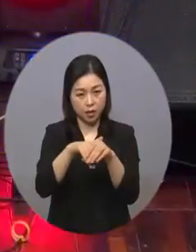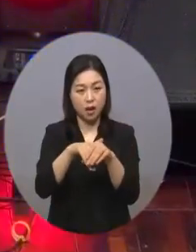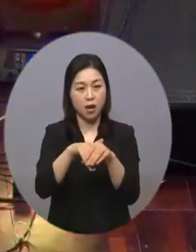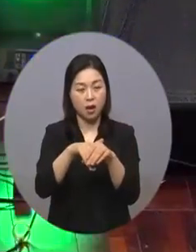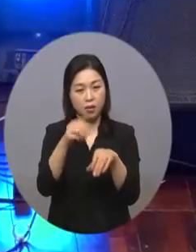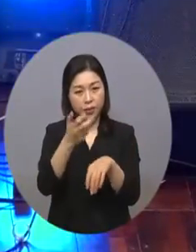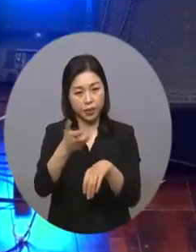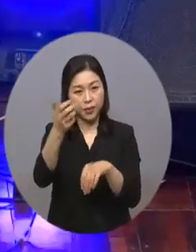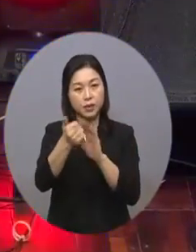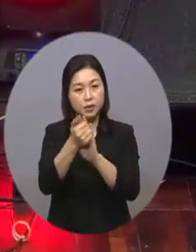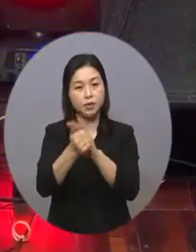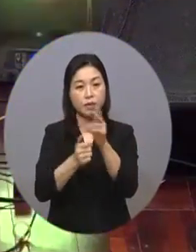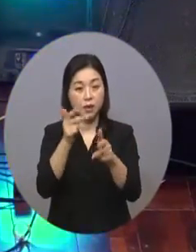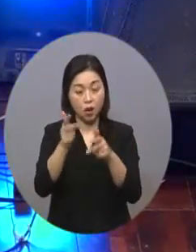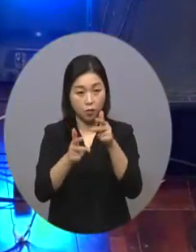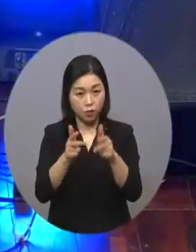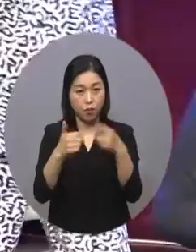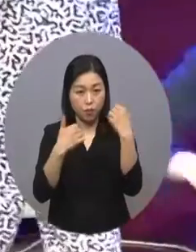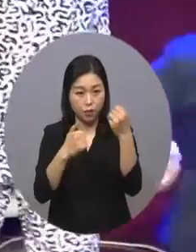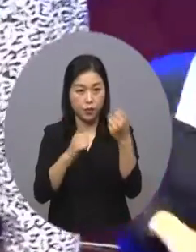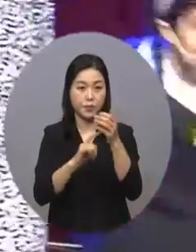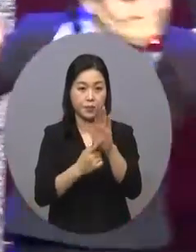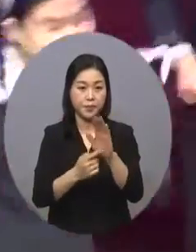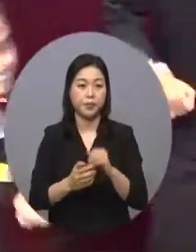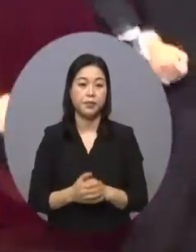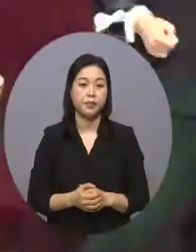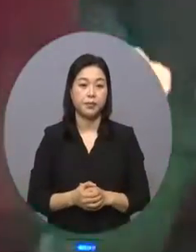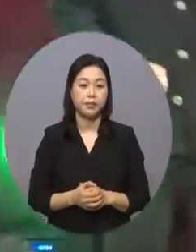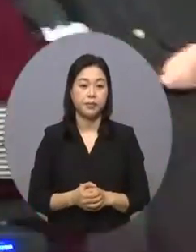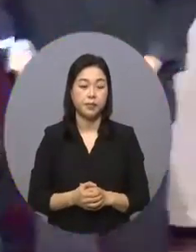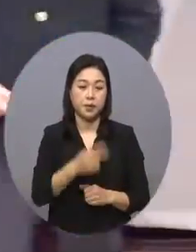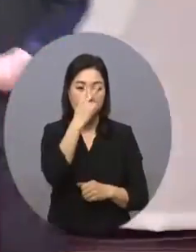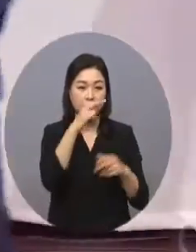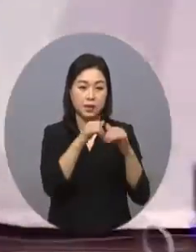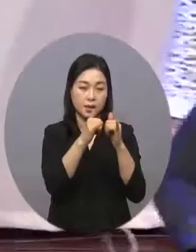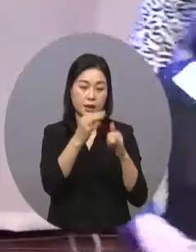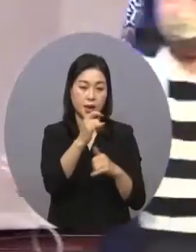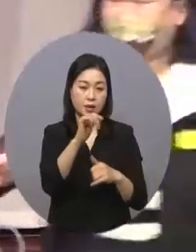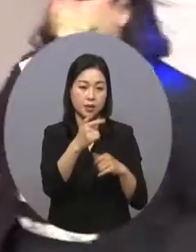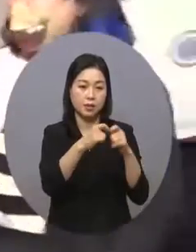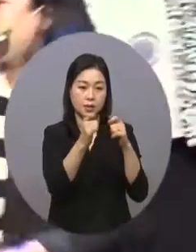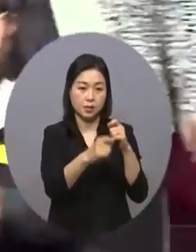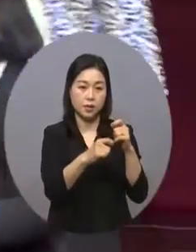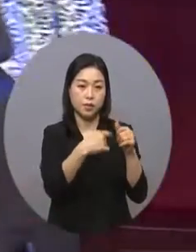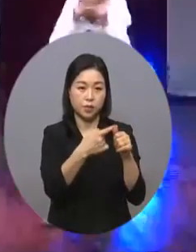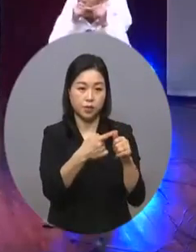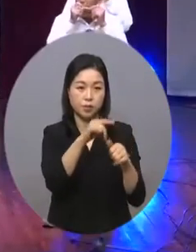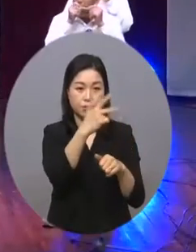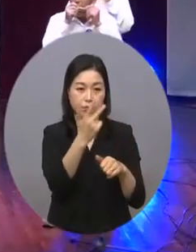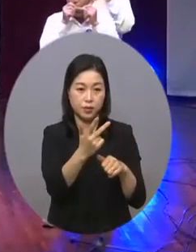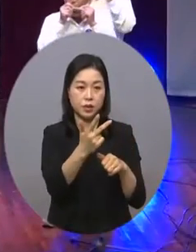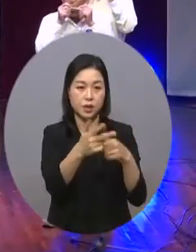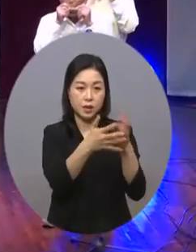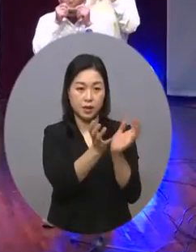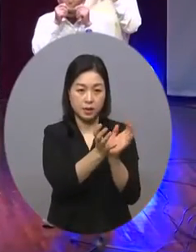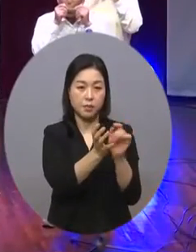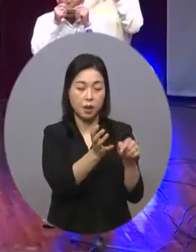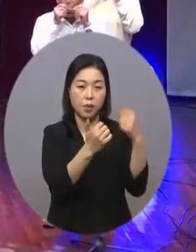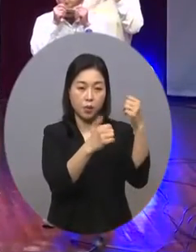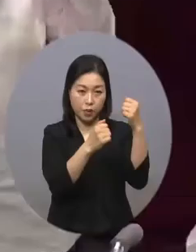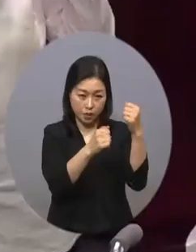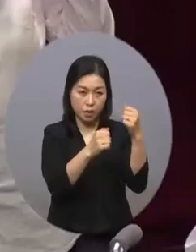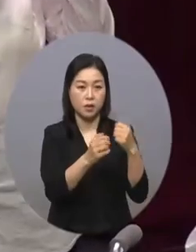지원사업의 일환으로 공연이 진행되었습니다. 공연은 시각장애인 아산지회 소속 무지개 밴드의 공연으로